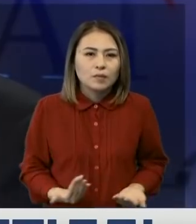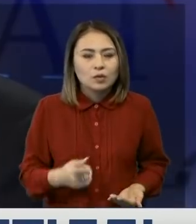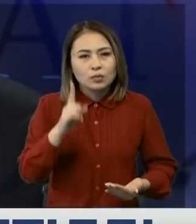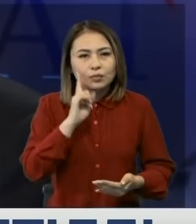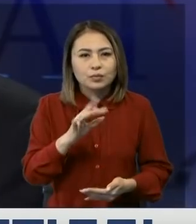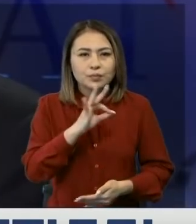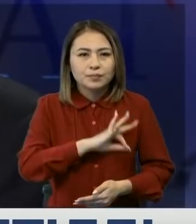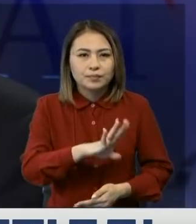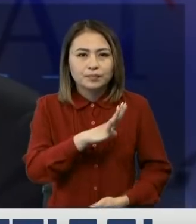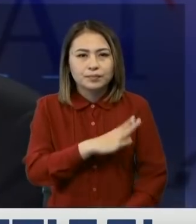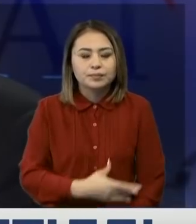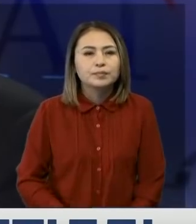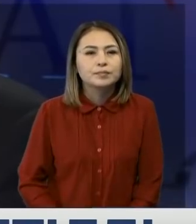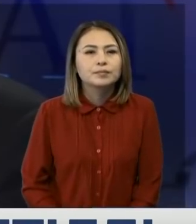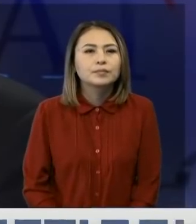жұмыс істейді.